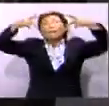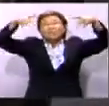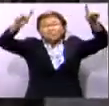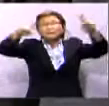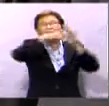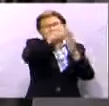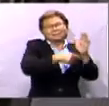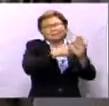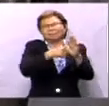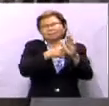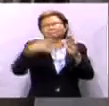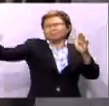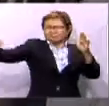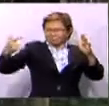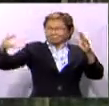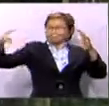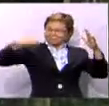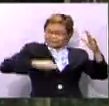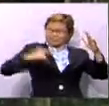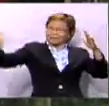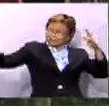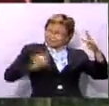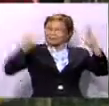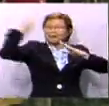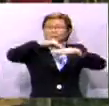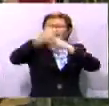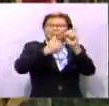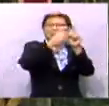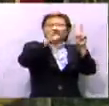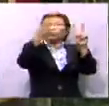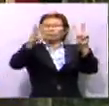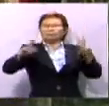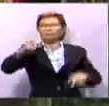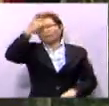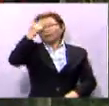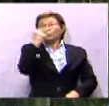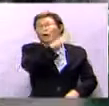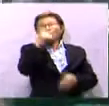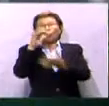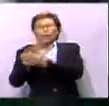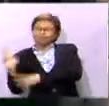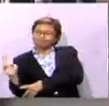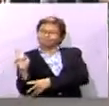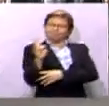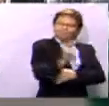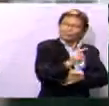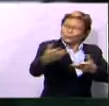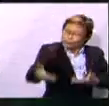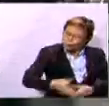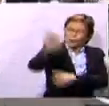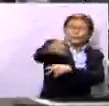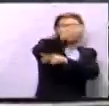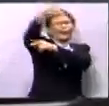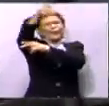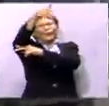Lanka Maithripala Sirisena ke Malaysia pada tahun lepas. Ketibaan Perdana Menteri dan isteri amat dialu-alukan dengan bendera Malaysia